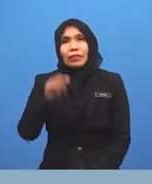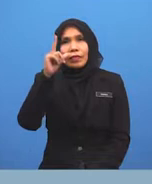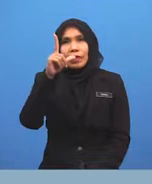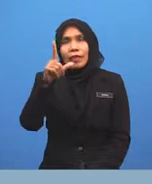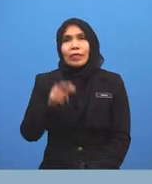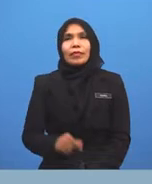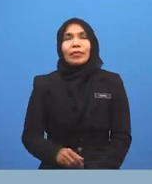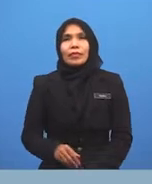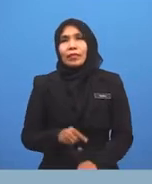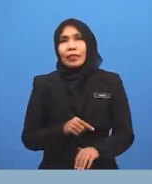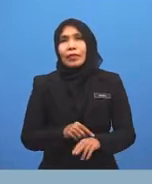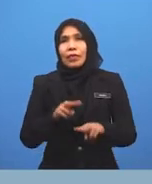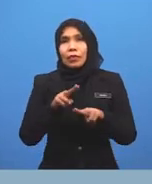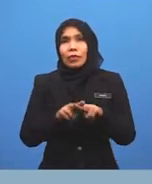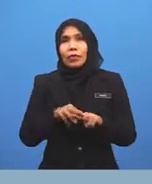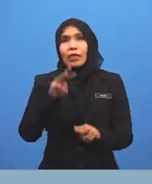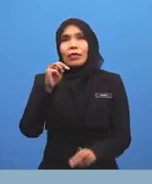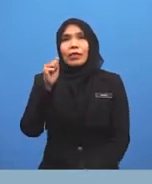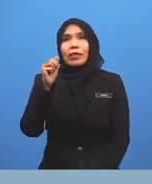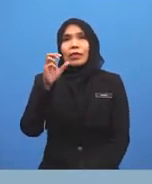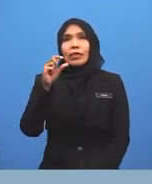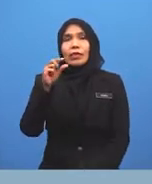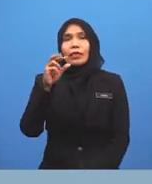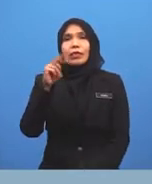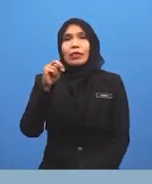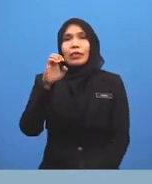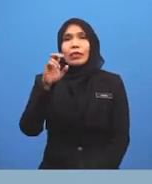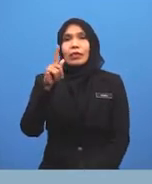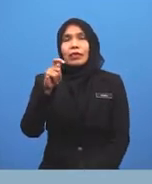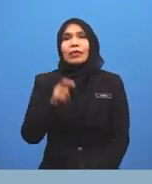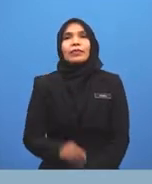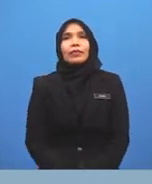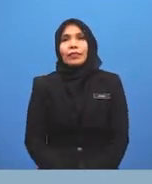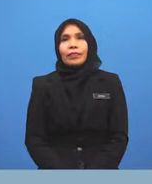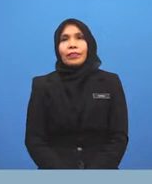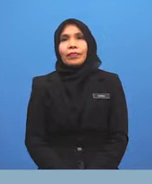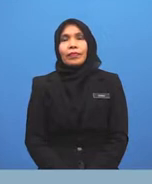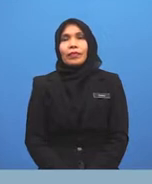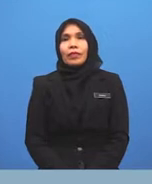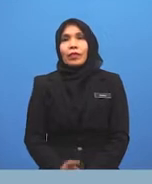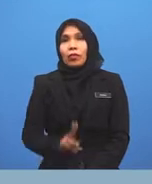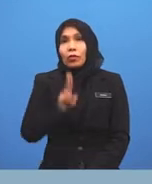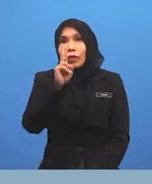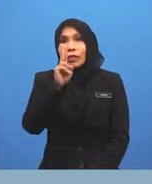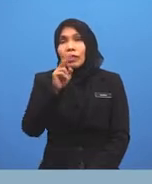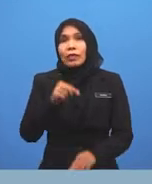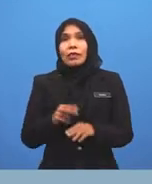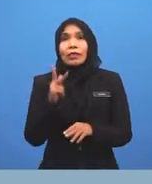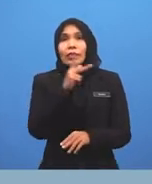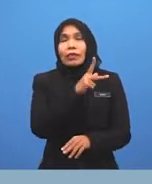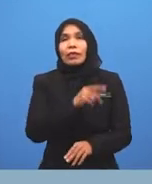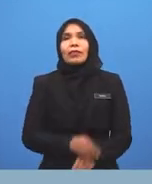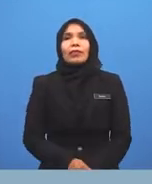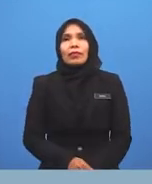Lihat pada kedudukan magnet. Magnet kutub utara berada di sebelah kiri, manakala magnet kutub